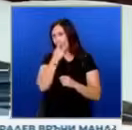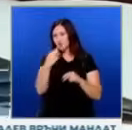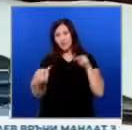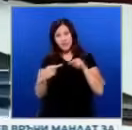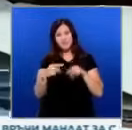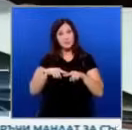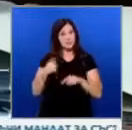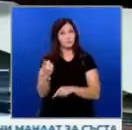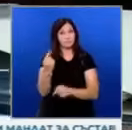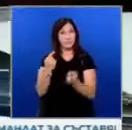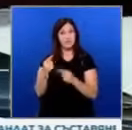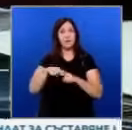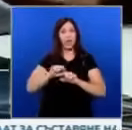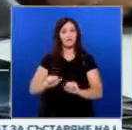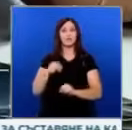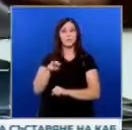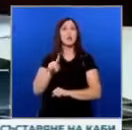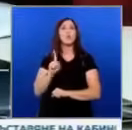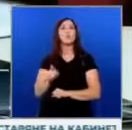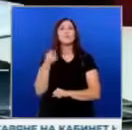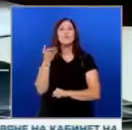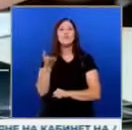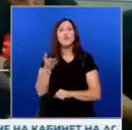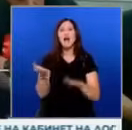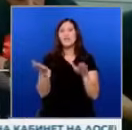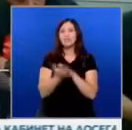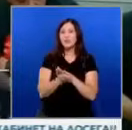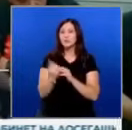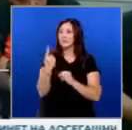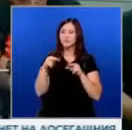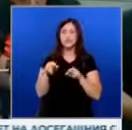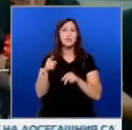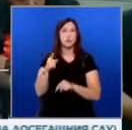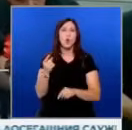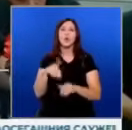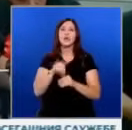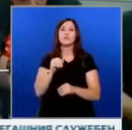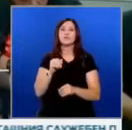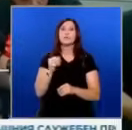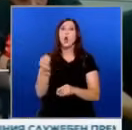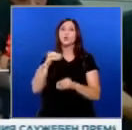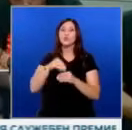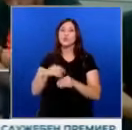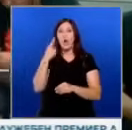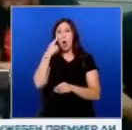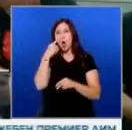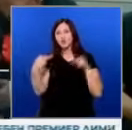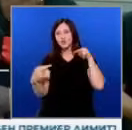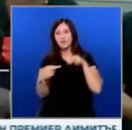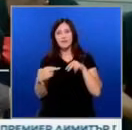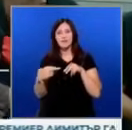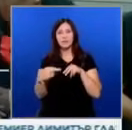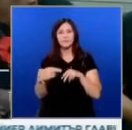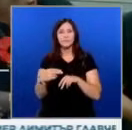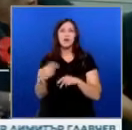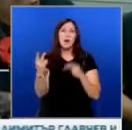и адвокатката на близнаците, които по това дело са само свидетели. Той отказва да участва в очна ставка. Чухте